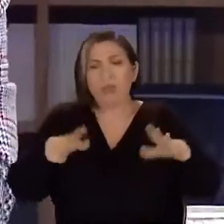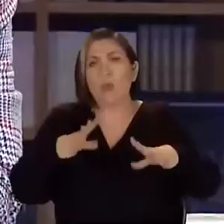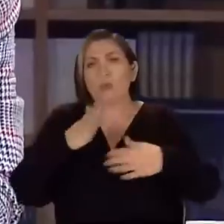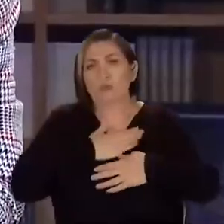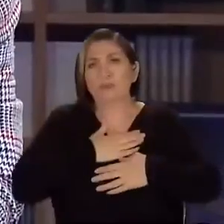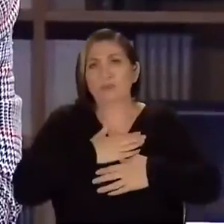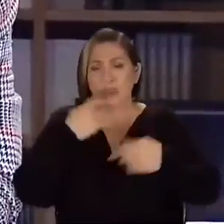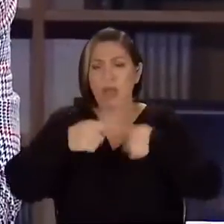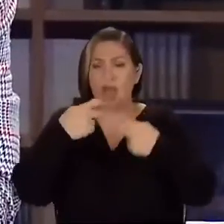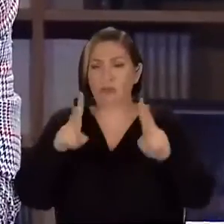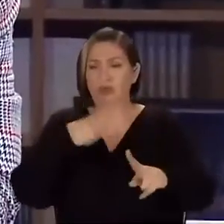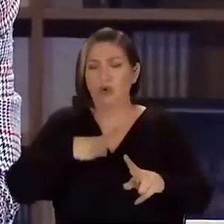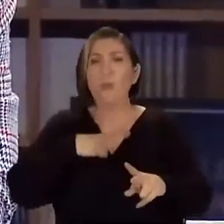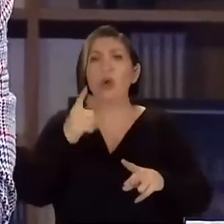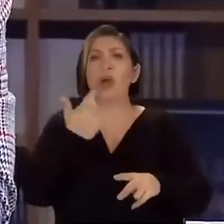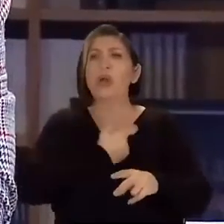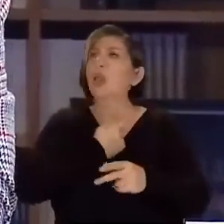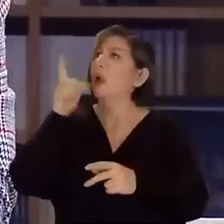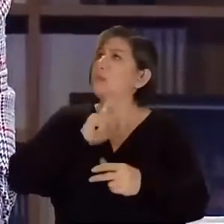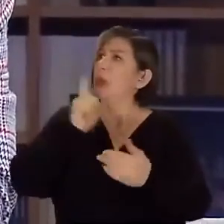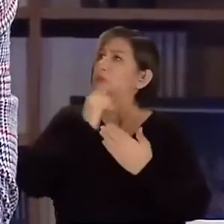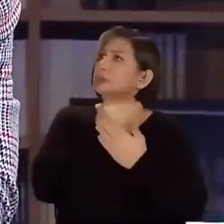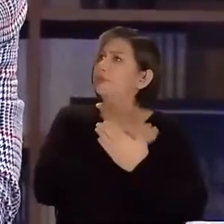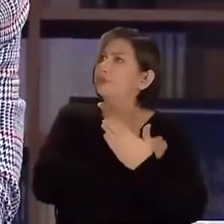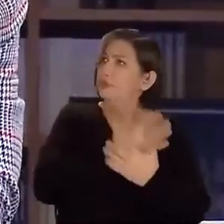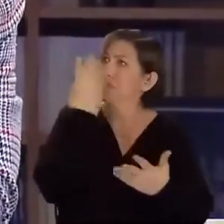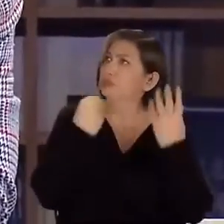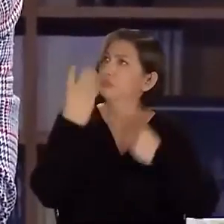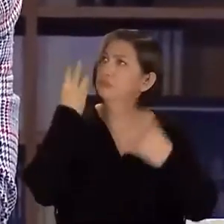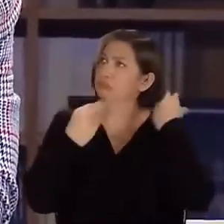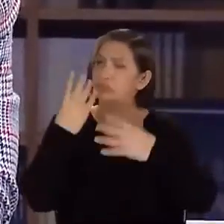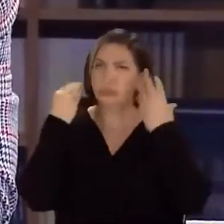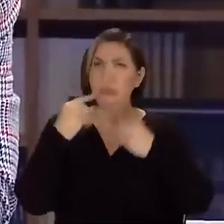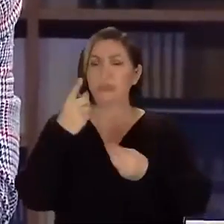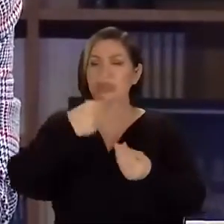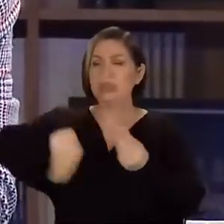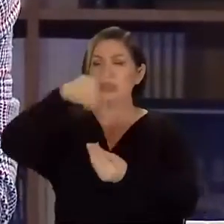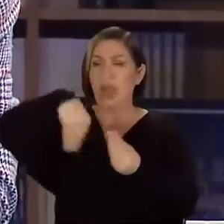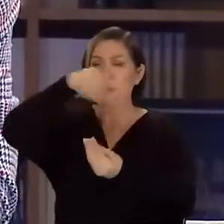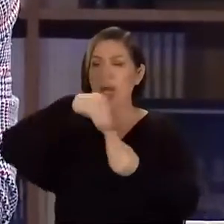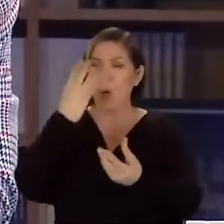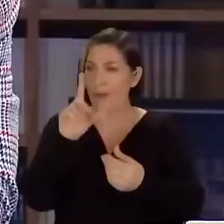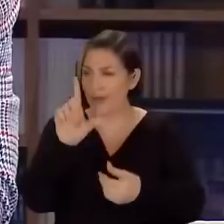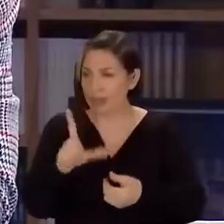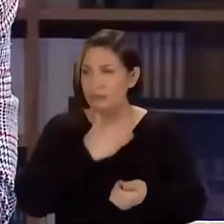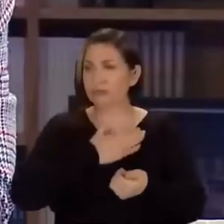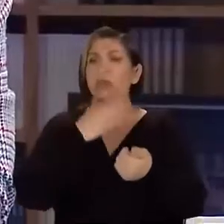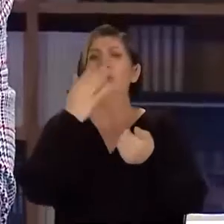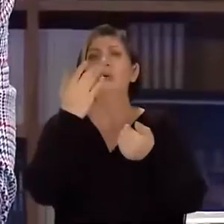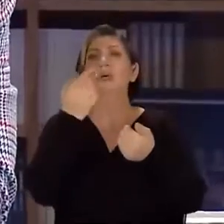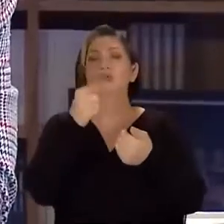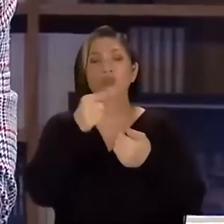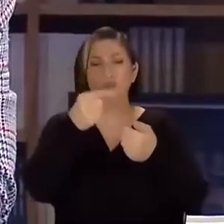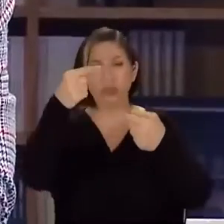Ve bunu kanunlar uyarınca ne yapmam gerektiğini öğrendim. İşte şu kadar bir sermaye göstermem gerekiyor. Şu